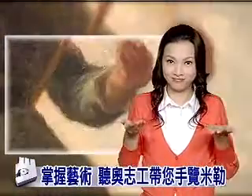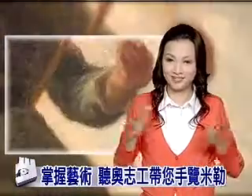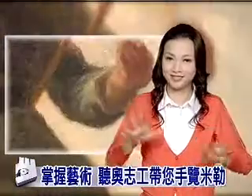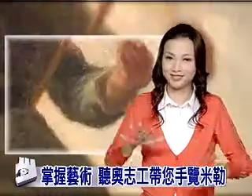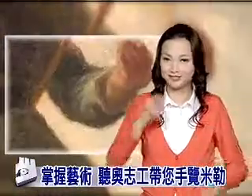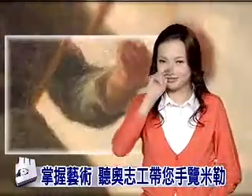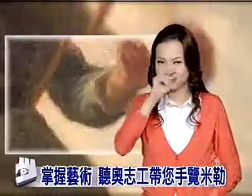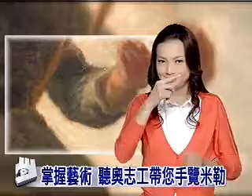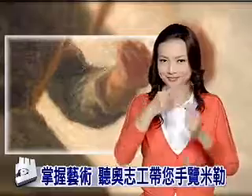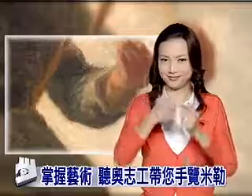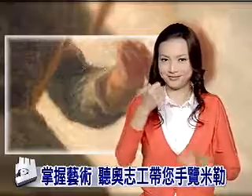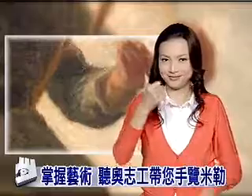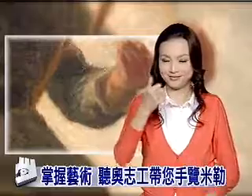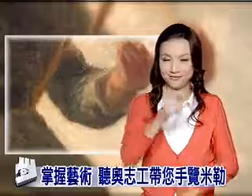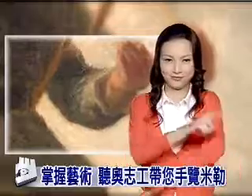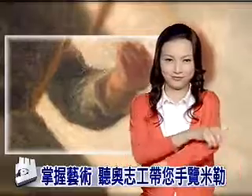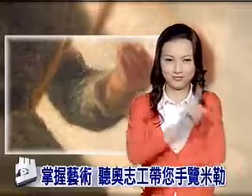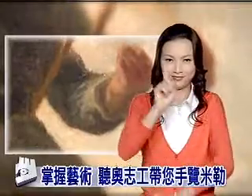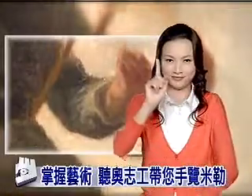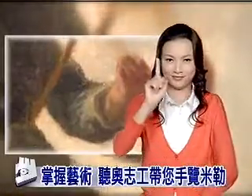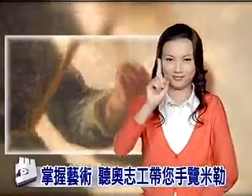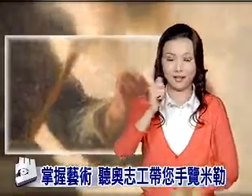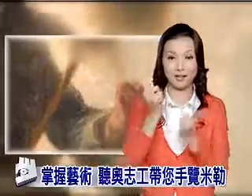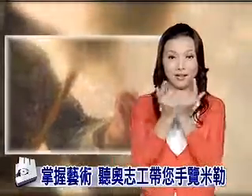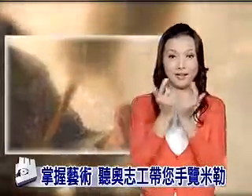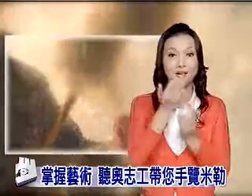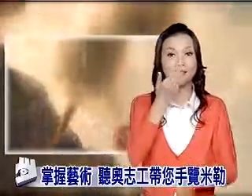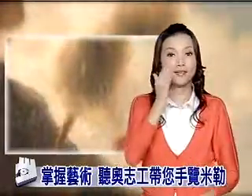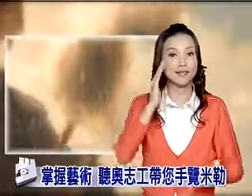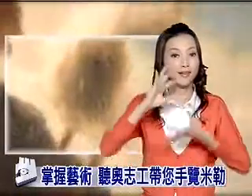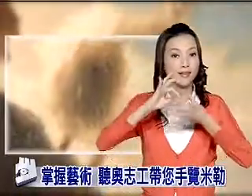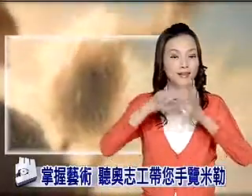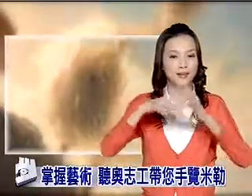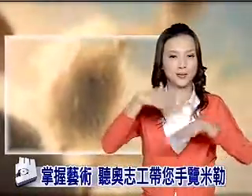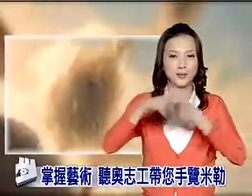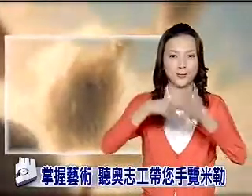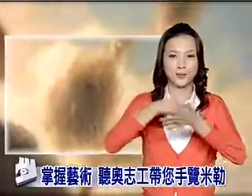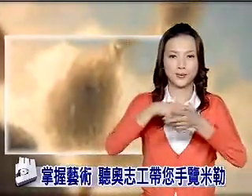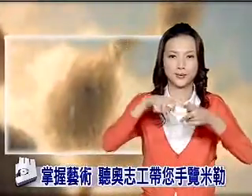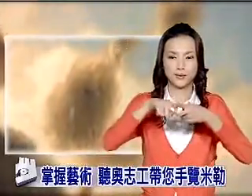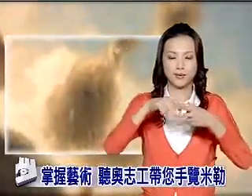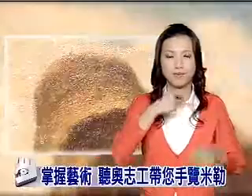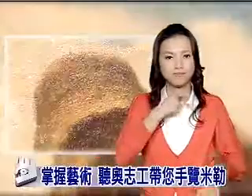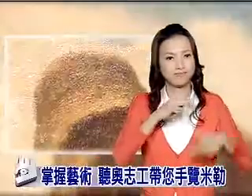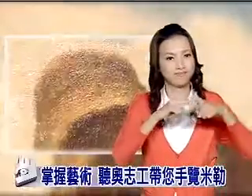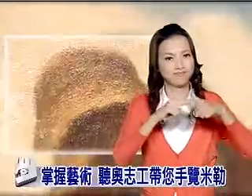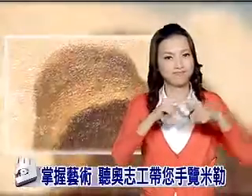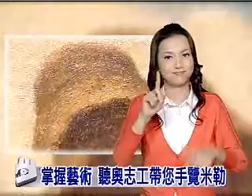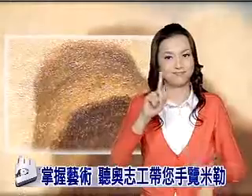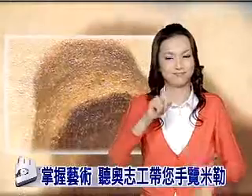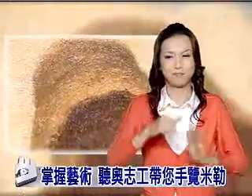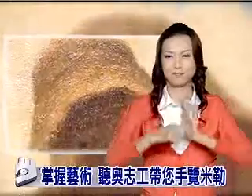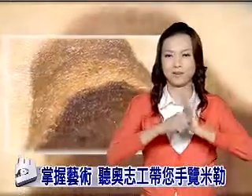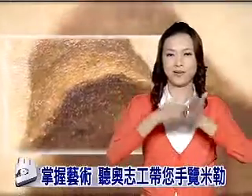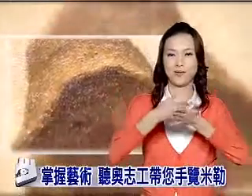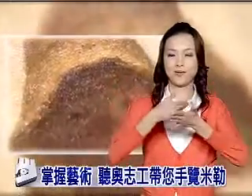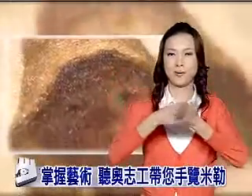过了吗？今天看见米勒最后一集，台北听奥手语志工要带大家来看到的是